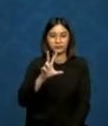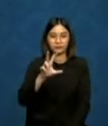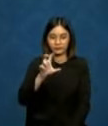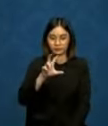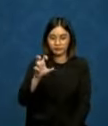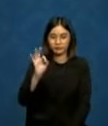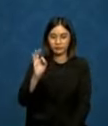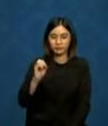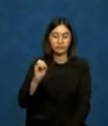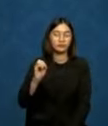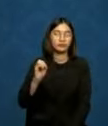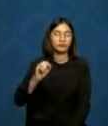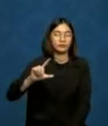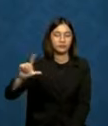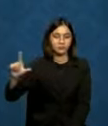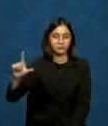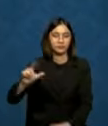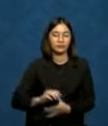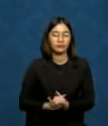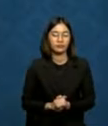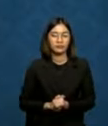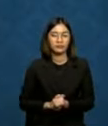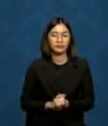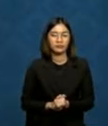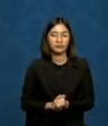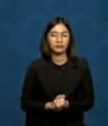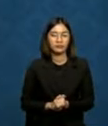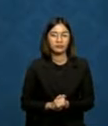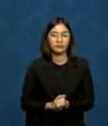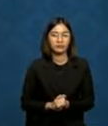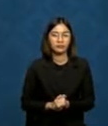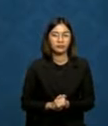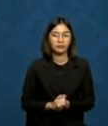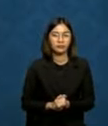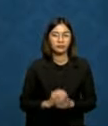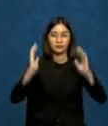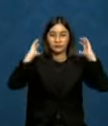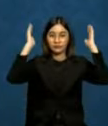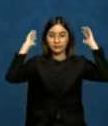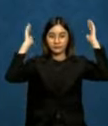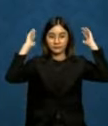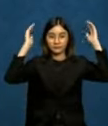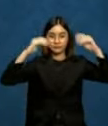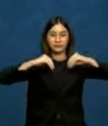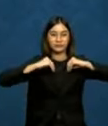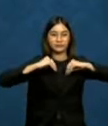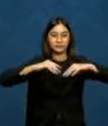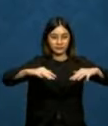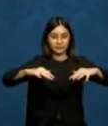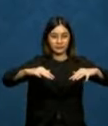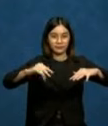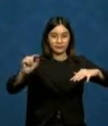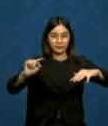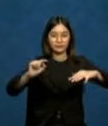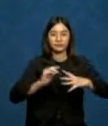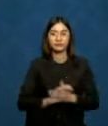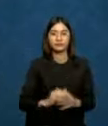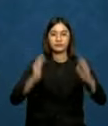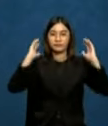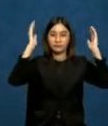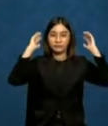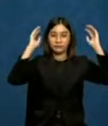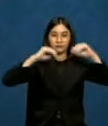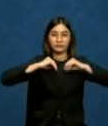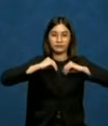390กว่าล้านบาทแล้วค่ะสำหรับในเรื่องของการประชาสัมพันธ์นะคะที่บอกบอกว่าการ